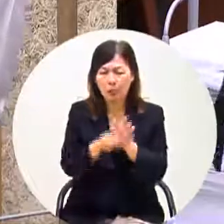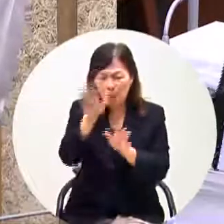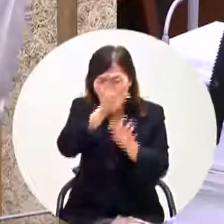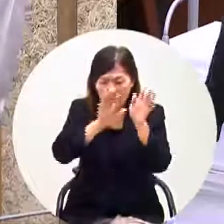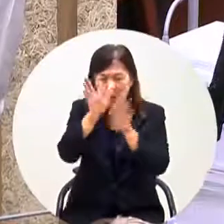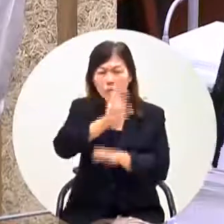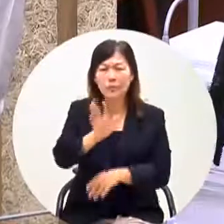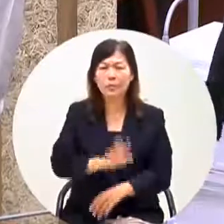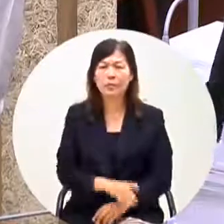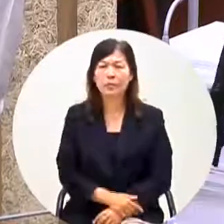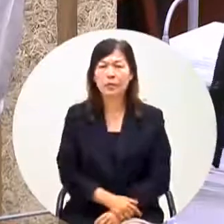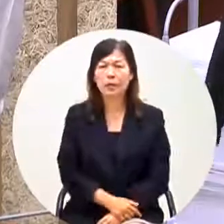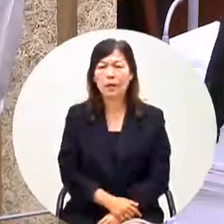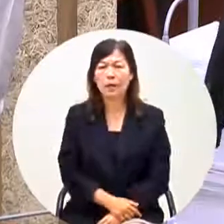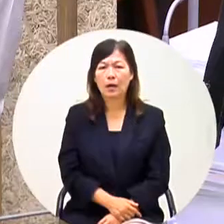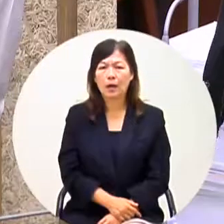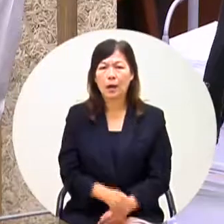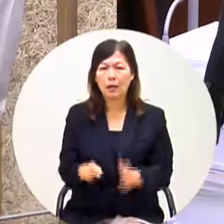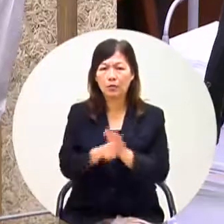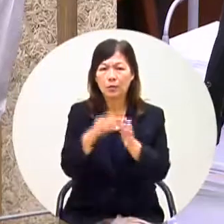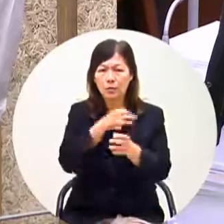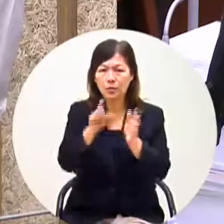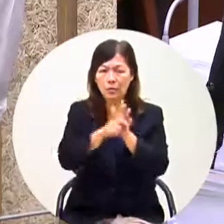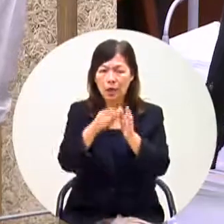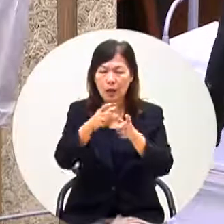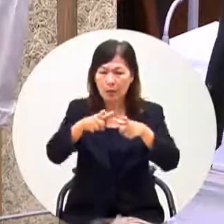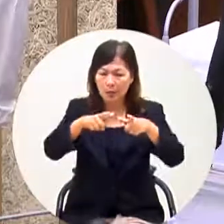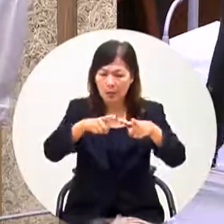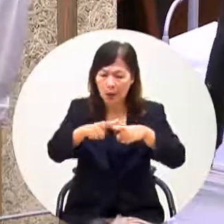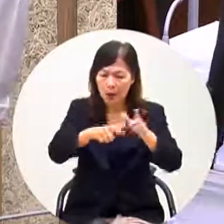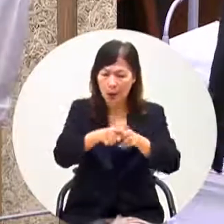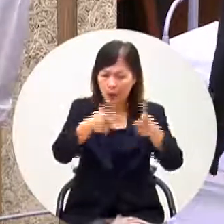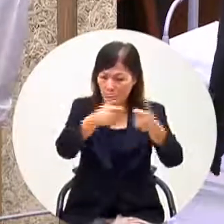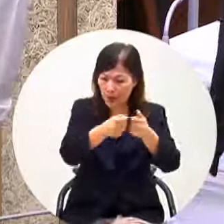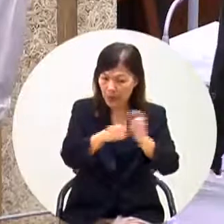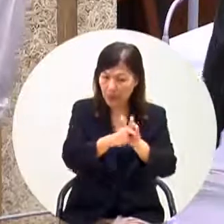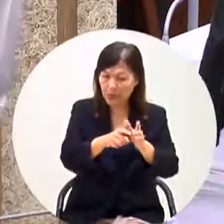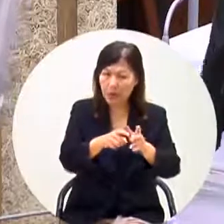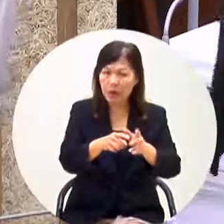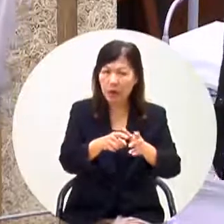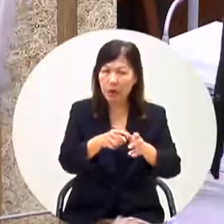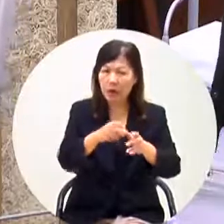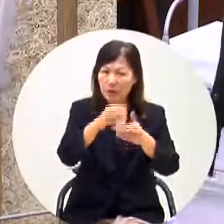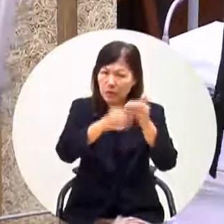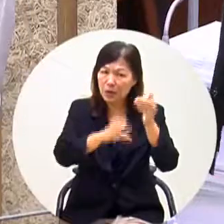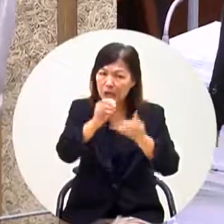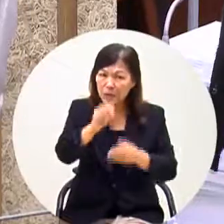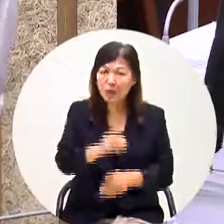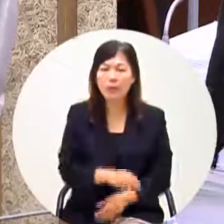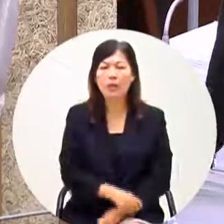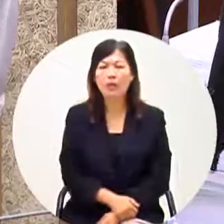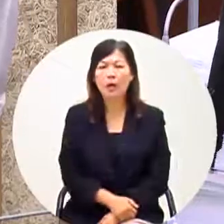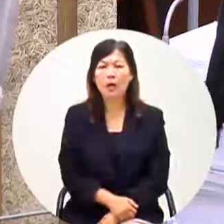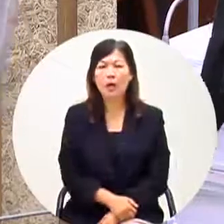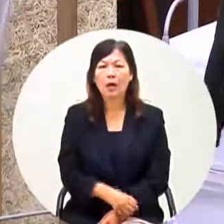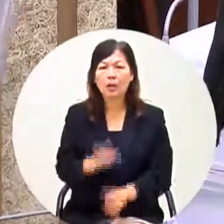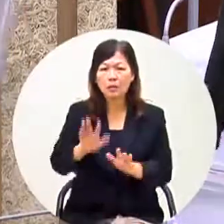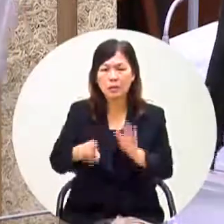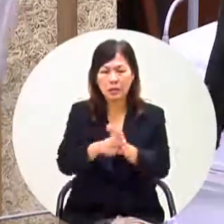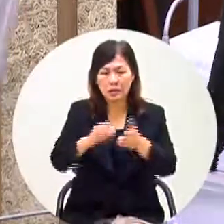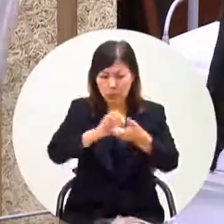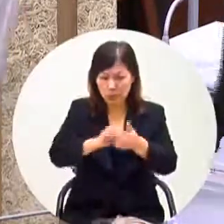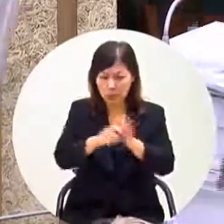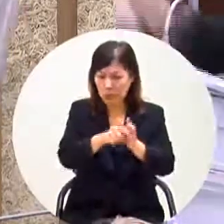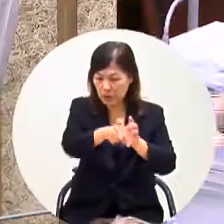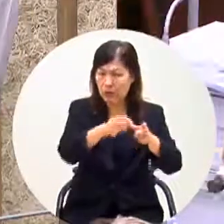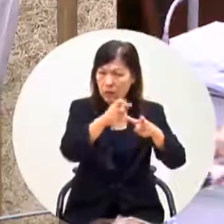有没有符合公园的角色跟资格？有没有？那为什么今天它定义是一个公园，我的绿荫完全